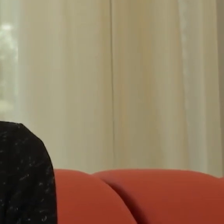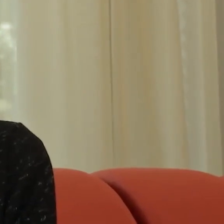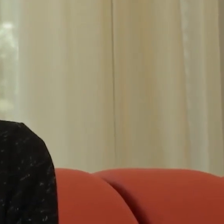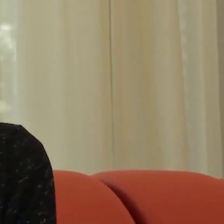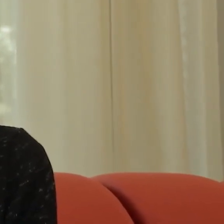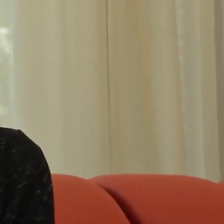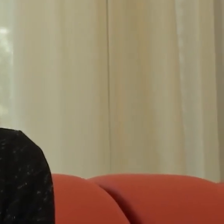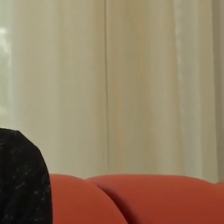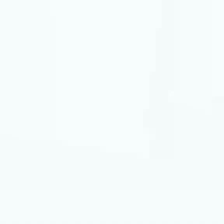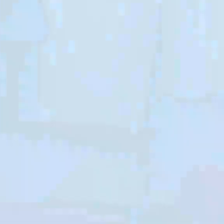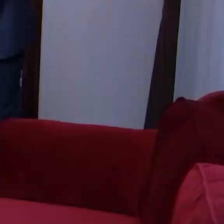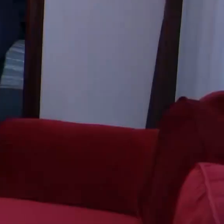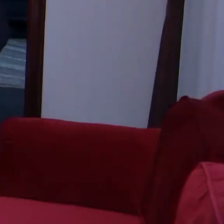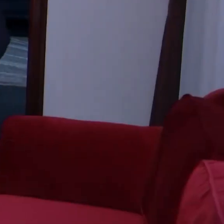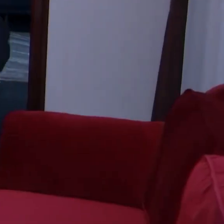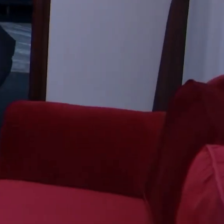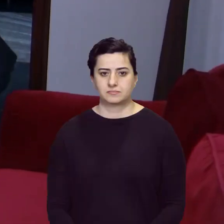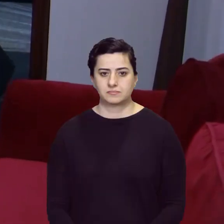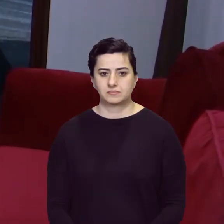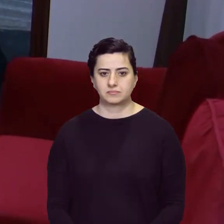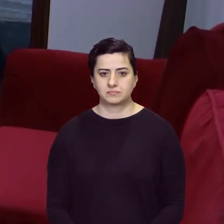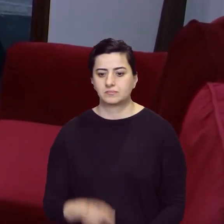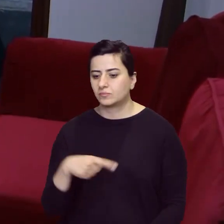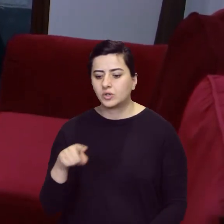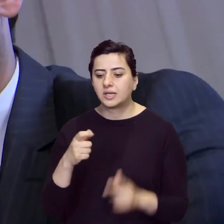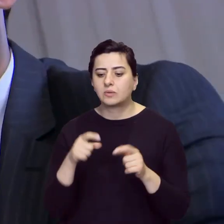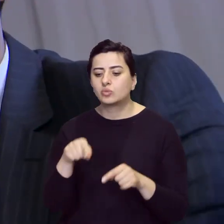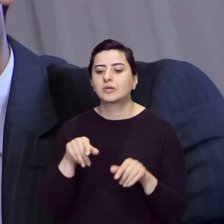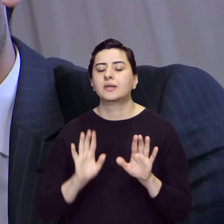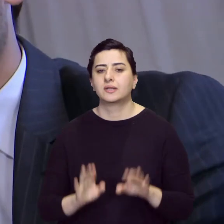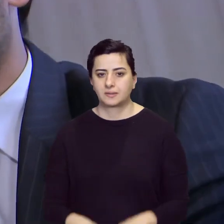Ömer'le Zehra bakıştı. Zehra geçmişe gitti. Bunların yeri burası değildi.